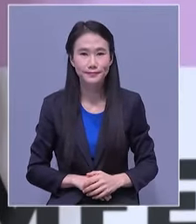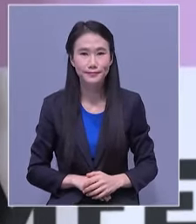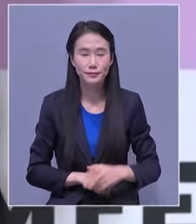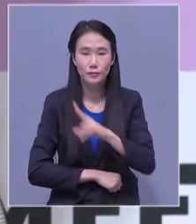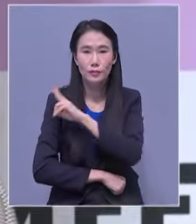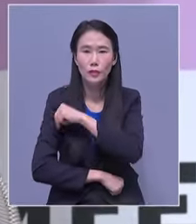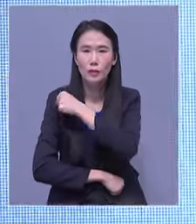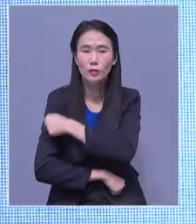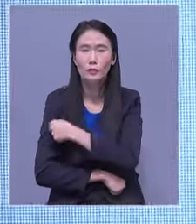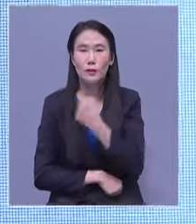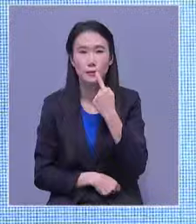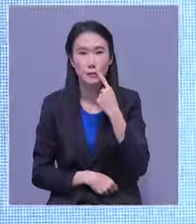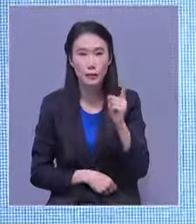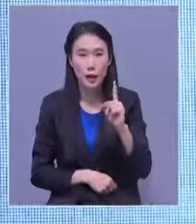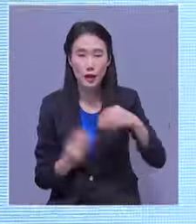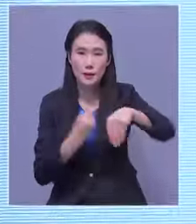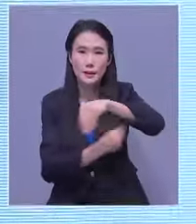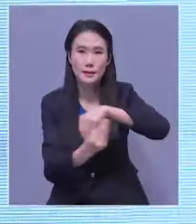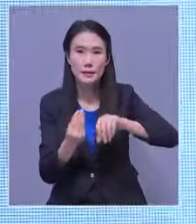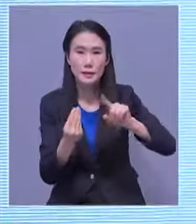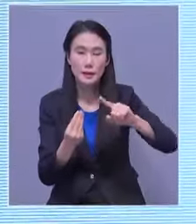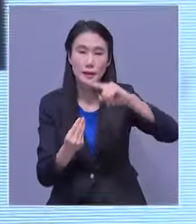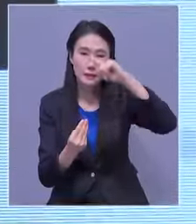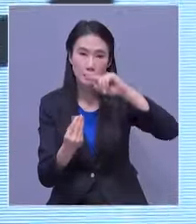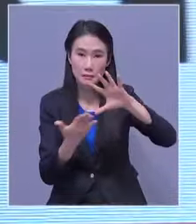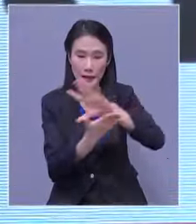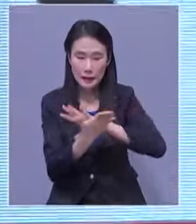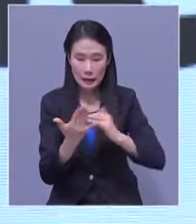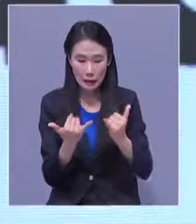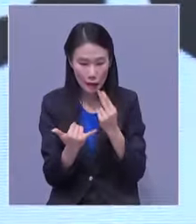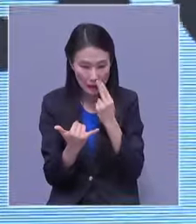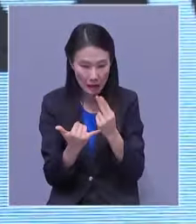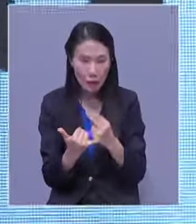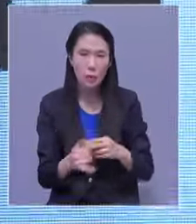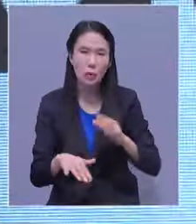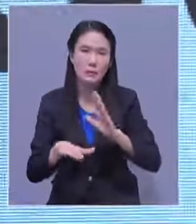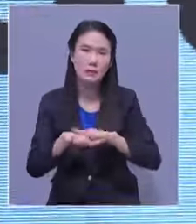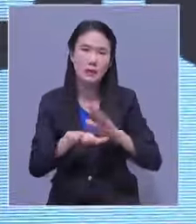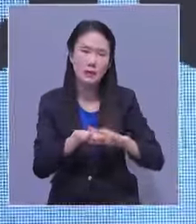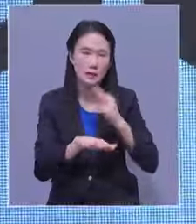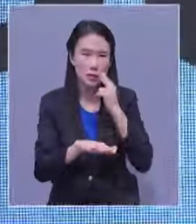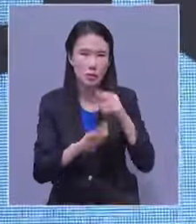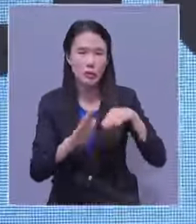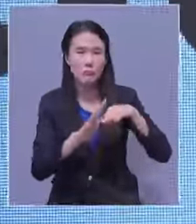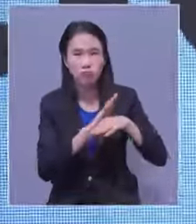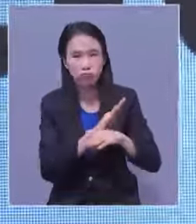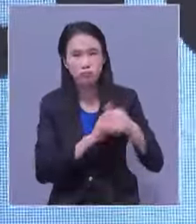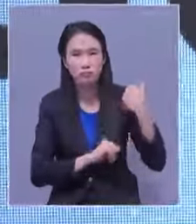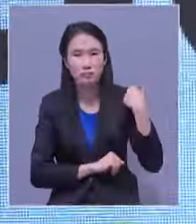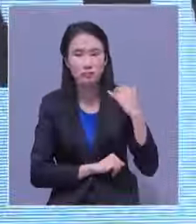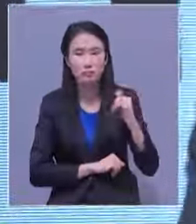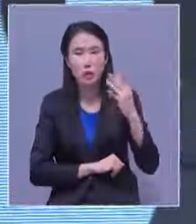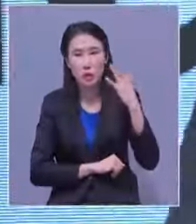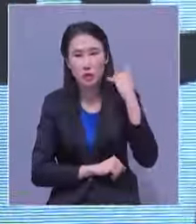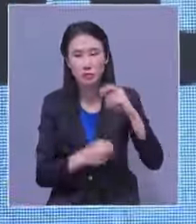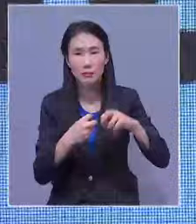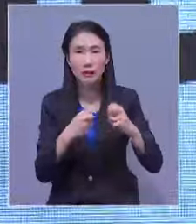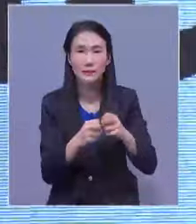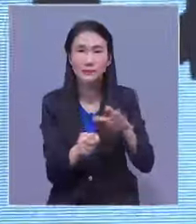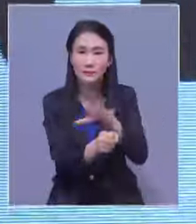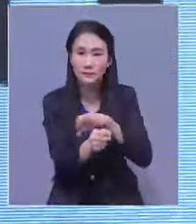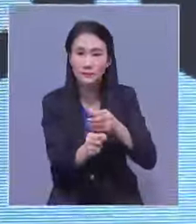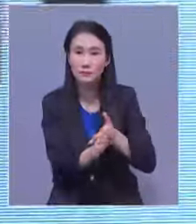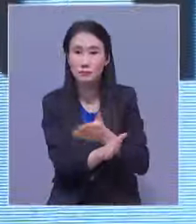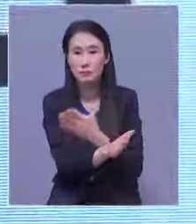คุหม พมมบอกอยางนี้ว่าเศรษฐกไทยตอนนี้ส่สัญญาณโตช้าตั้งแต่ก่อนเกิดวิกรจโวิ-